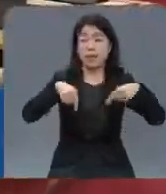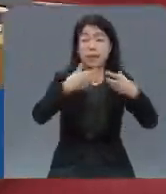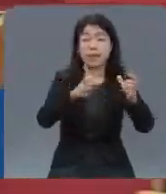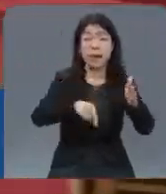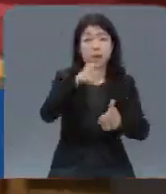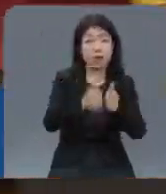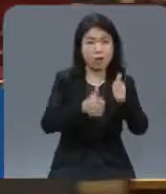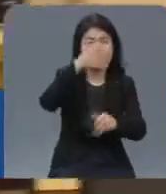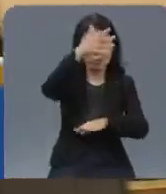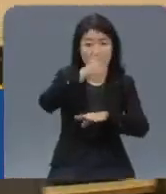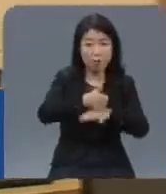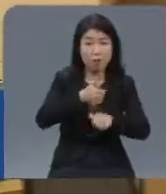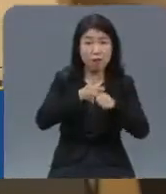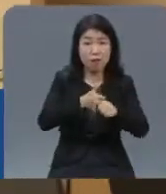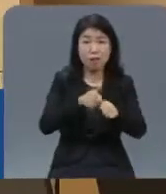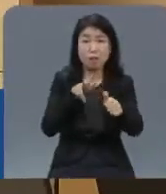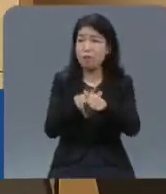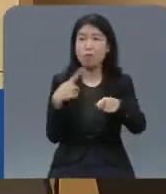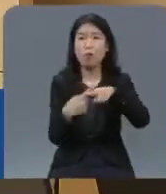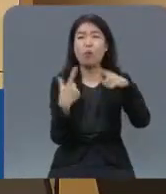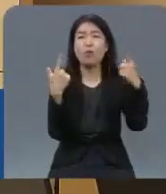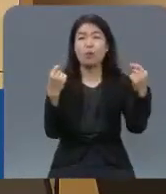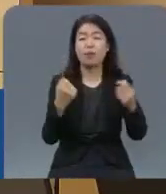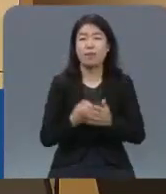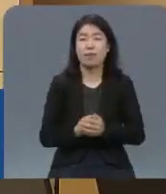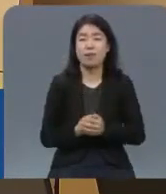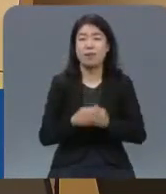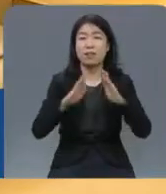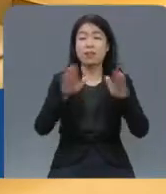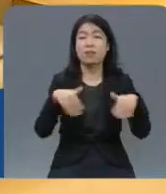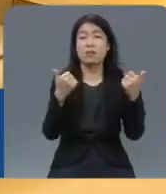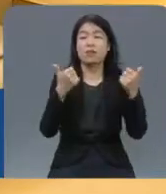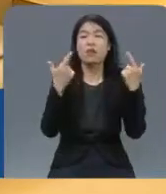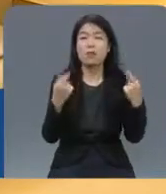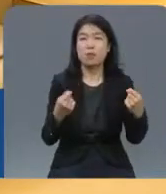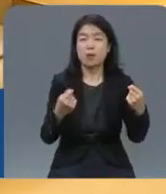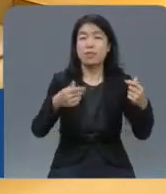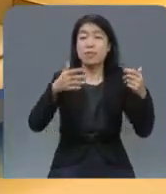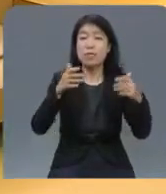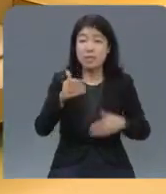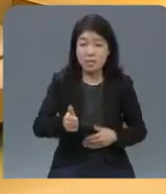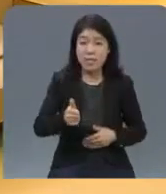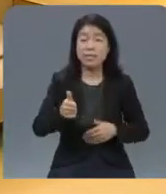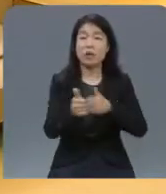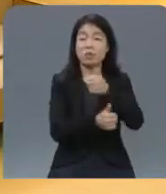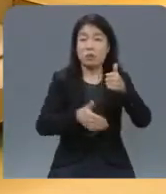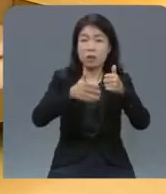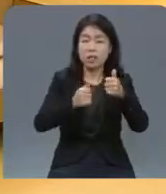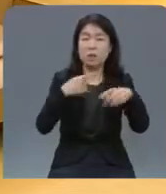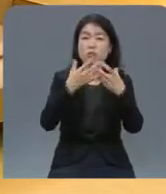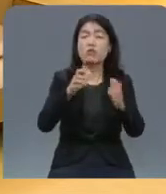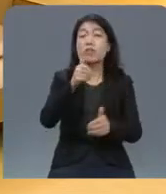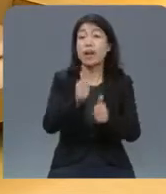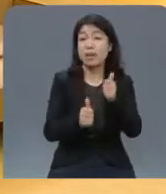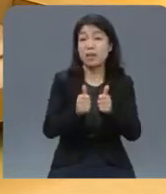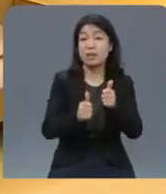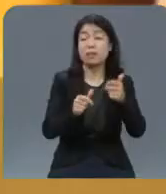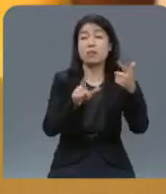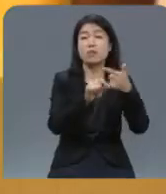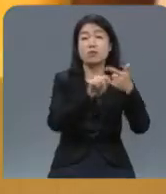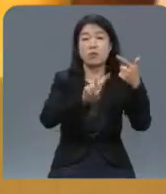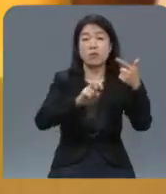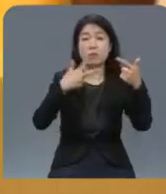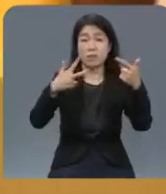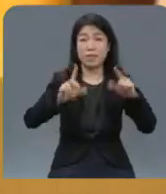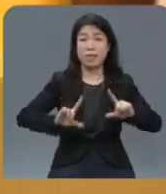따라 사실상 후보가 확정됩니다 전남도 우회 도 의 장단과 상임위원장 민주당 경선을 27일에